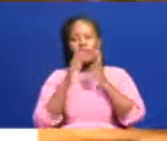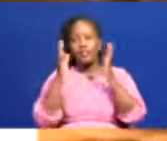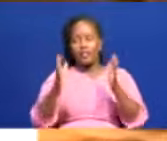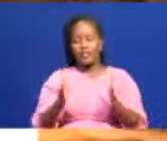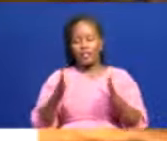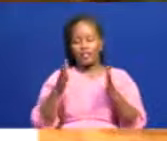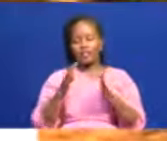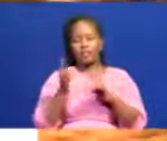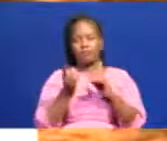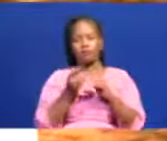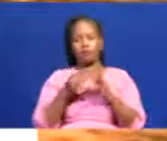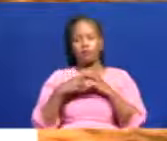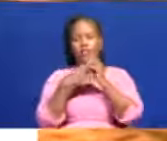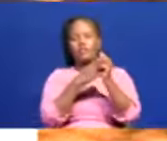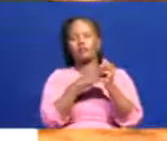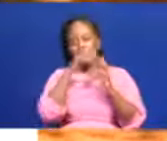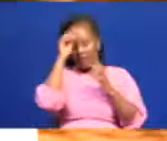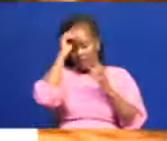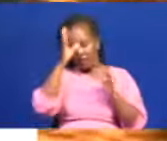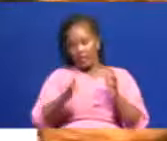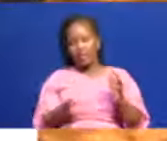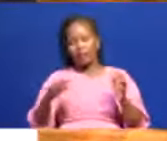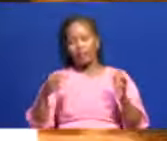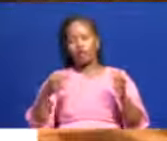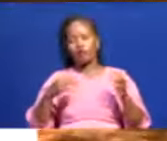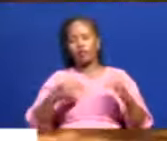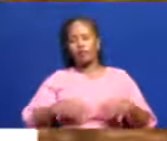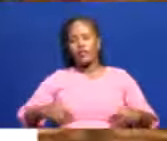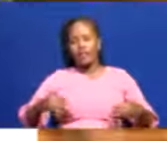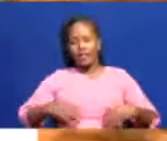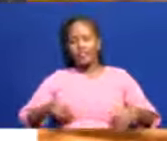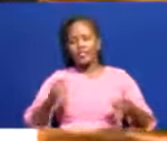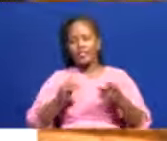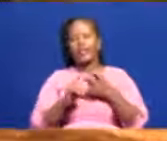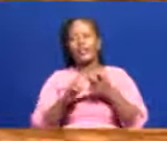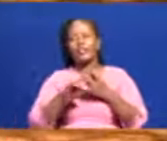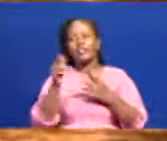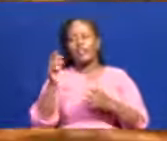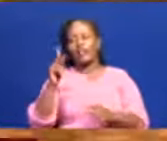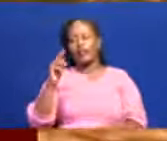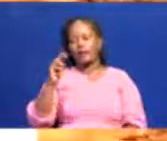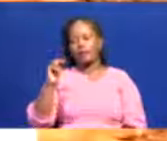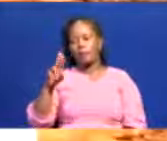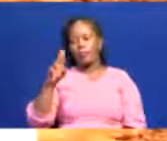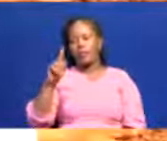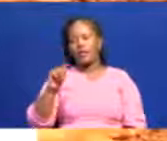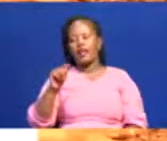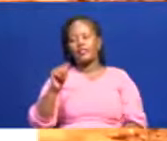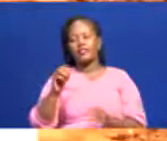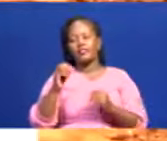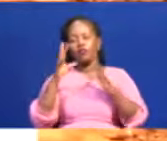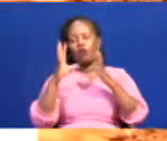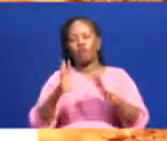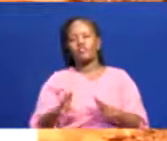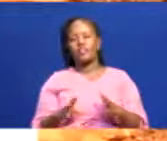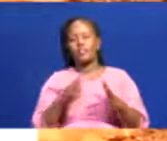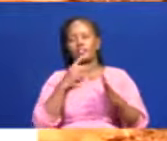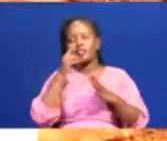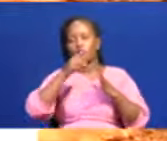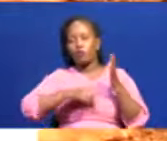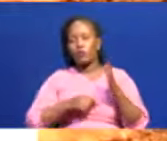Garissa Nadhif Jama na katibu wa tawi la Garissa la chama cha kitaifa cha walimu NAT Abdulrazak Hussein walisema kanuni hiyo